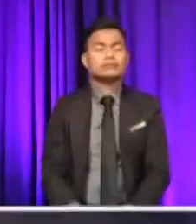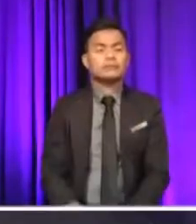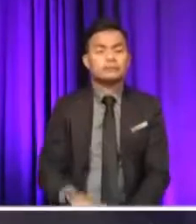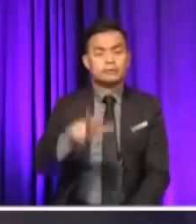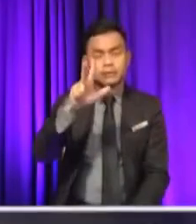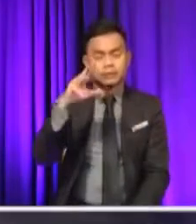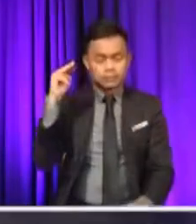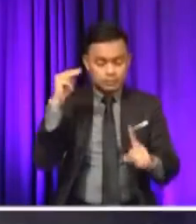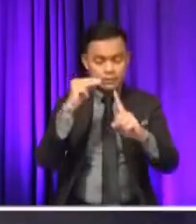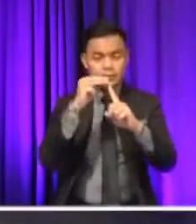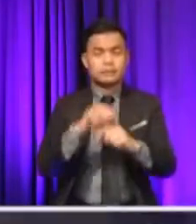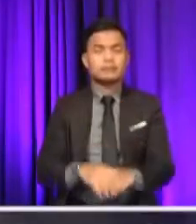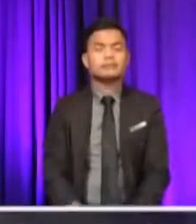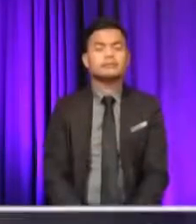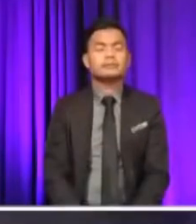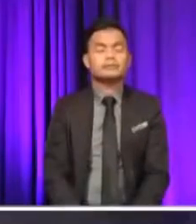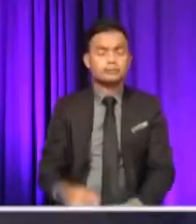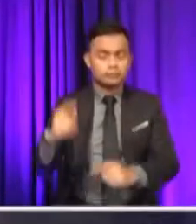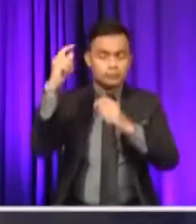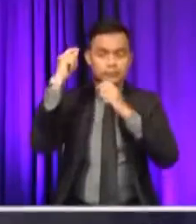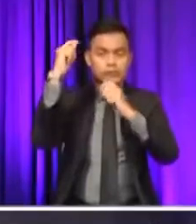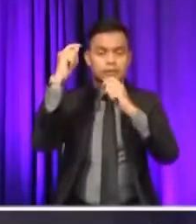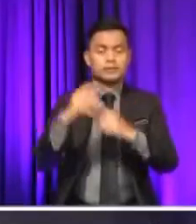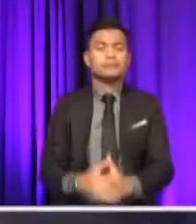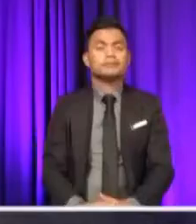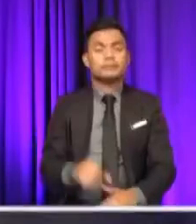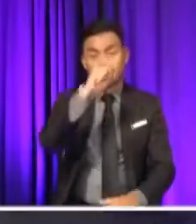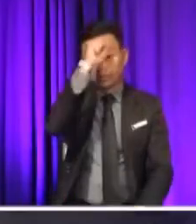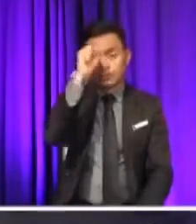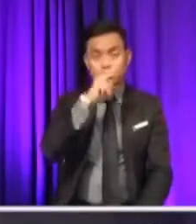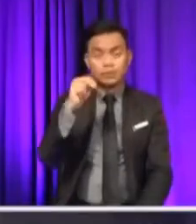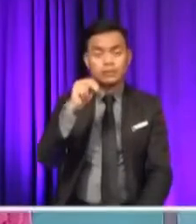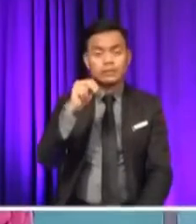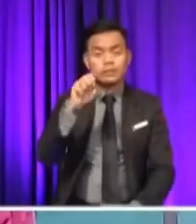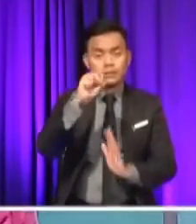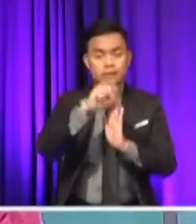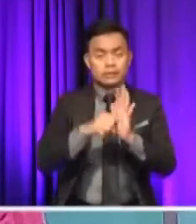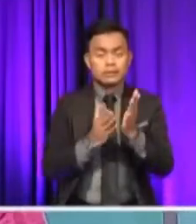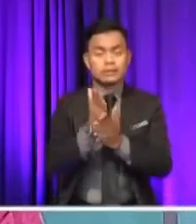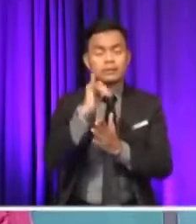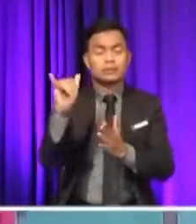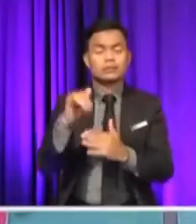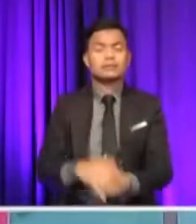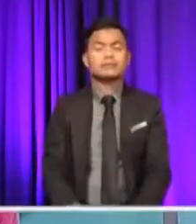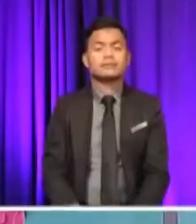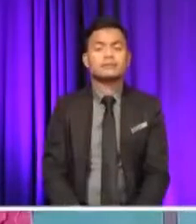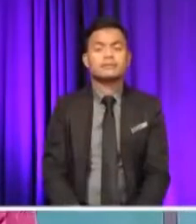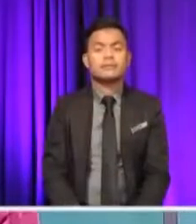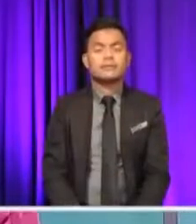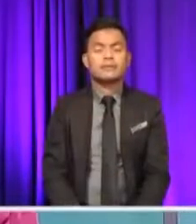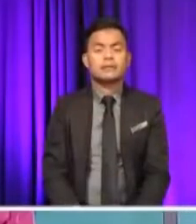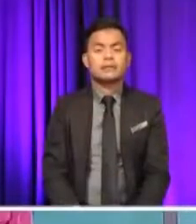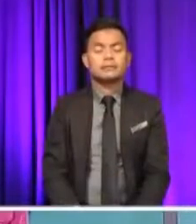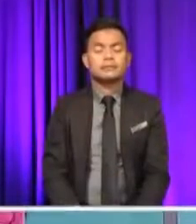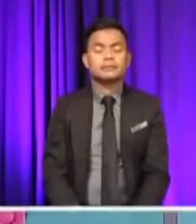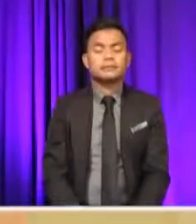Amsyar, cikgu. Ya, betul. Tahniah. Okey. Baik, soalan seterusnya, cikgu. Okey, soalan seterusnya kita tadi baru saya sebutkan. Okey, soalan